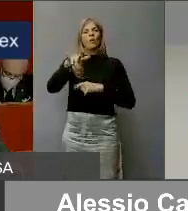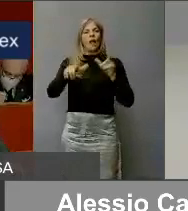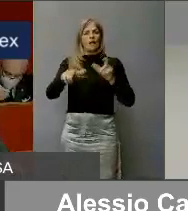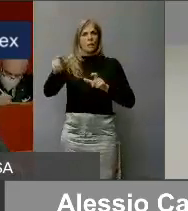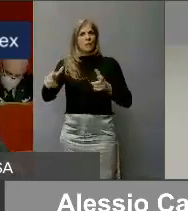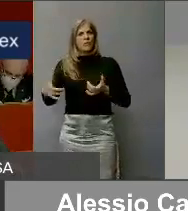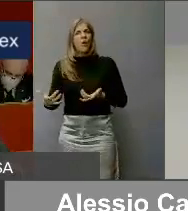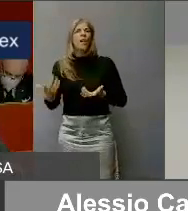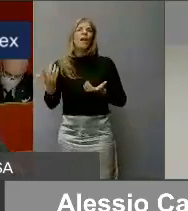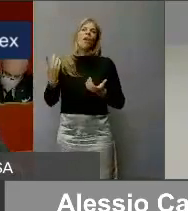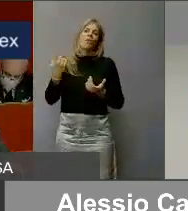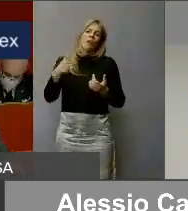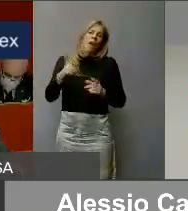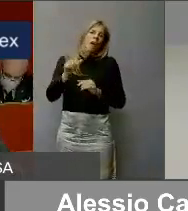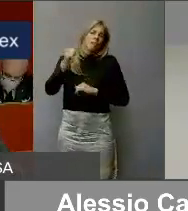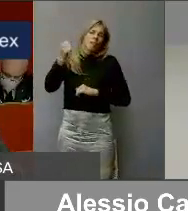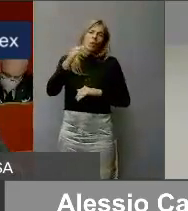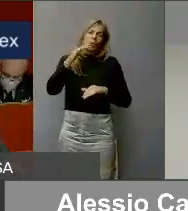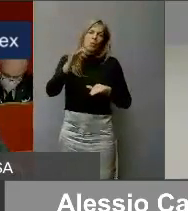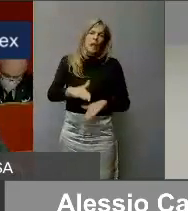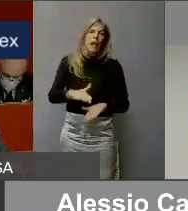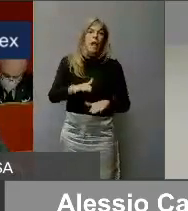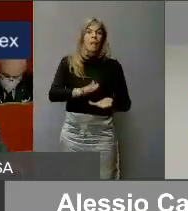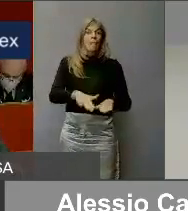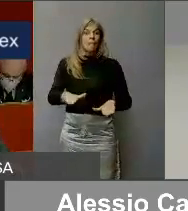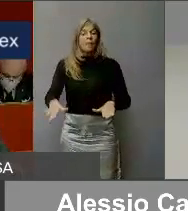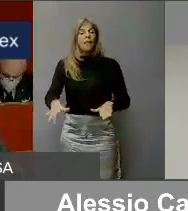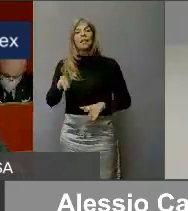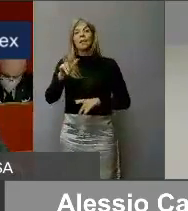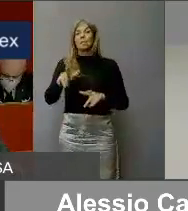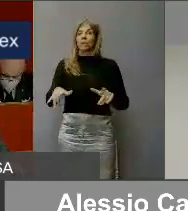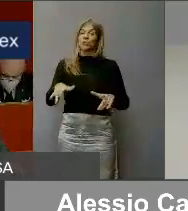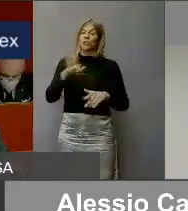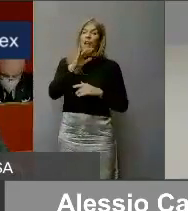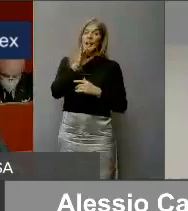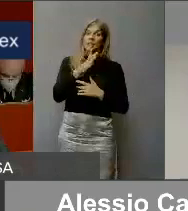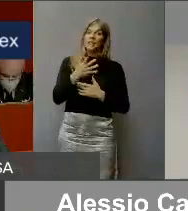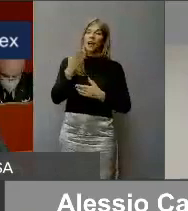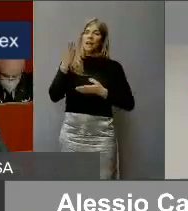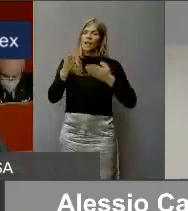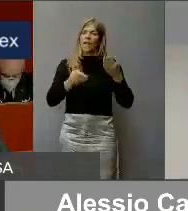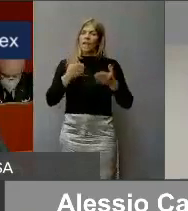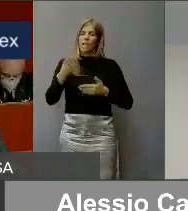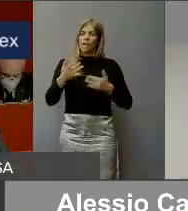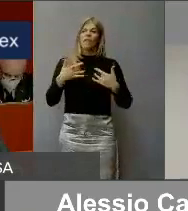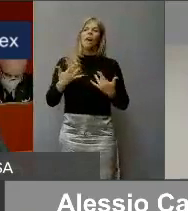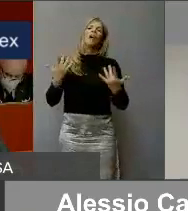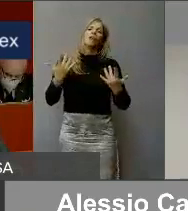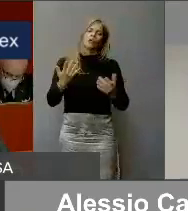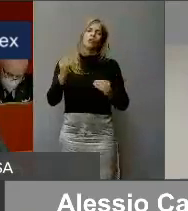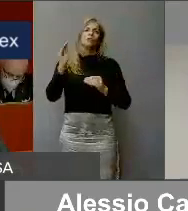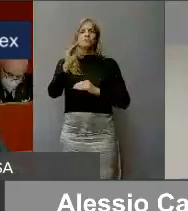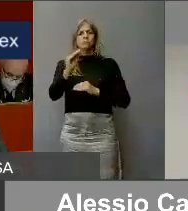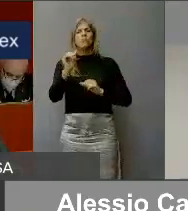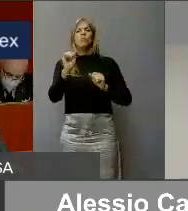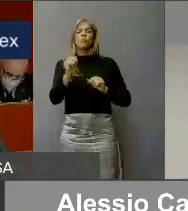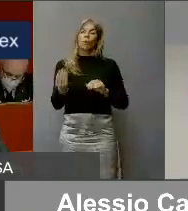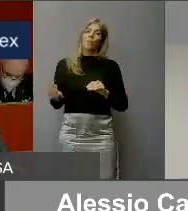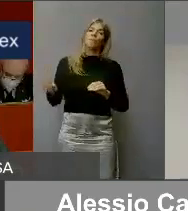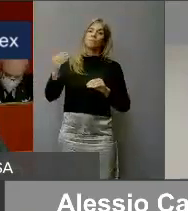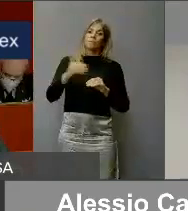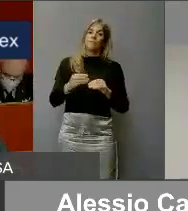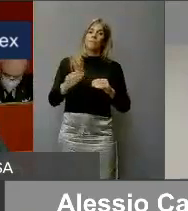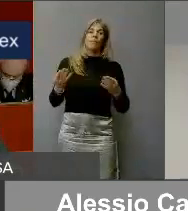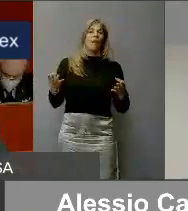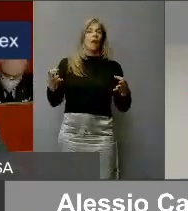quindi dei bambini delle persone anziane noi chiediamo di valutare appunto la messa a dimora di una recinzione che possa